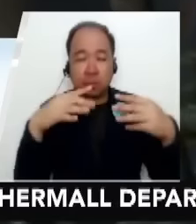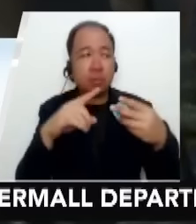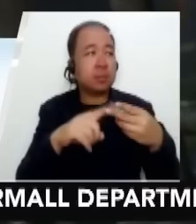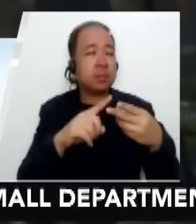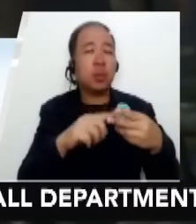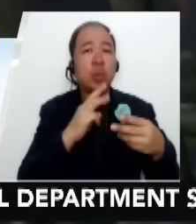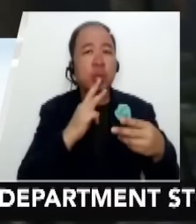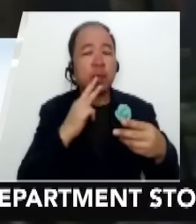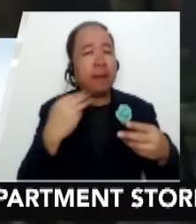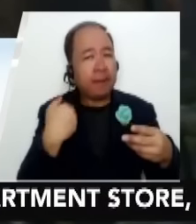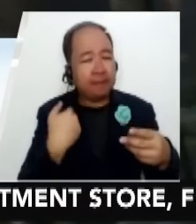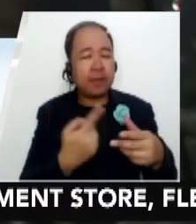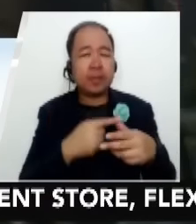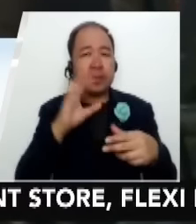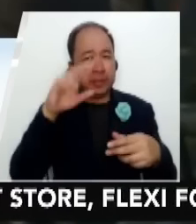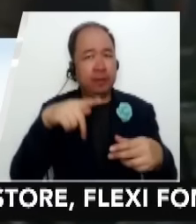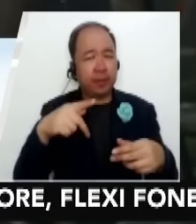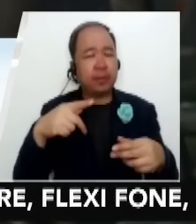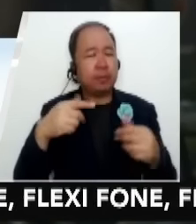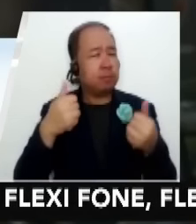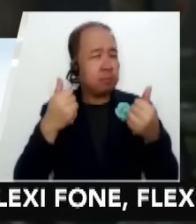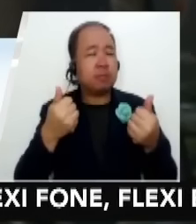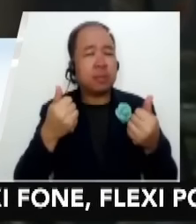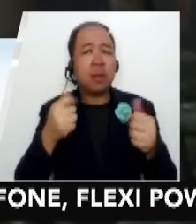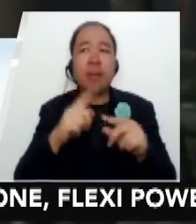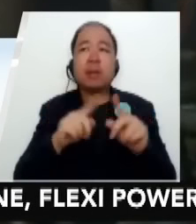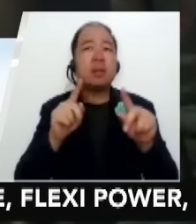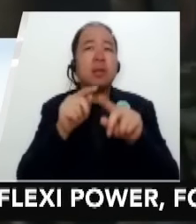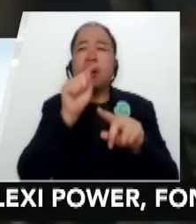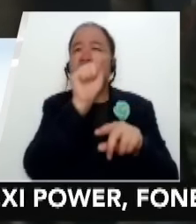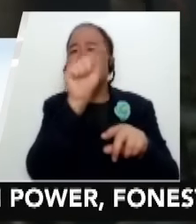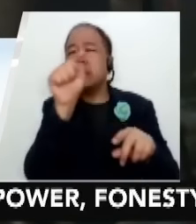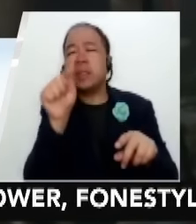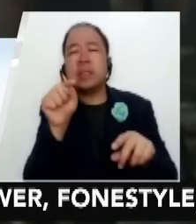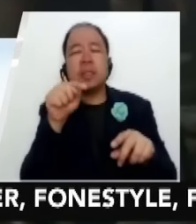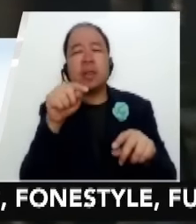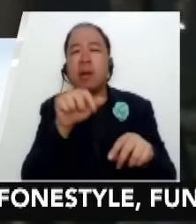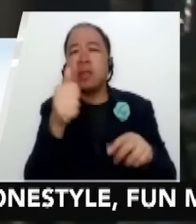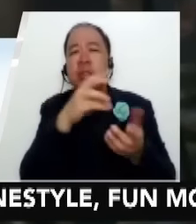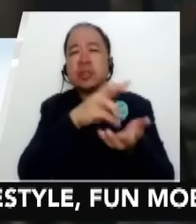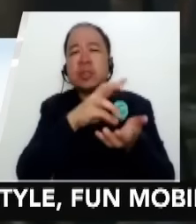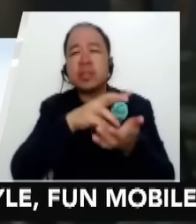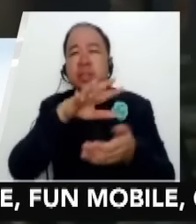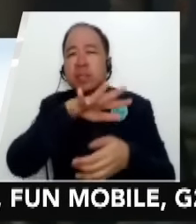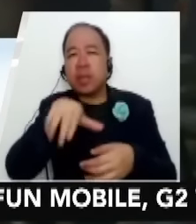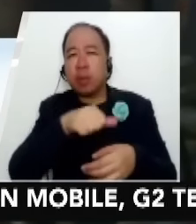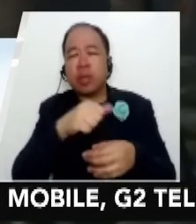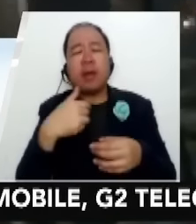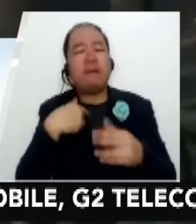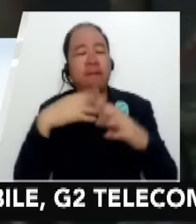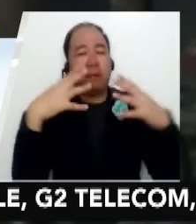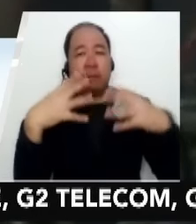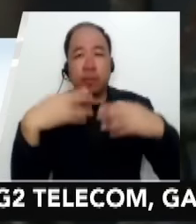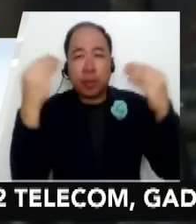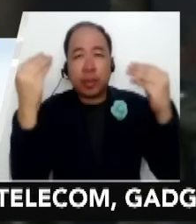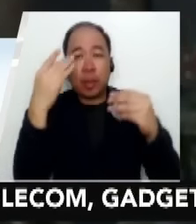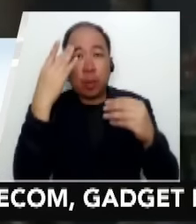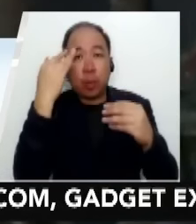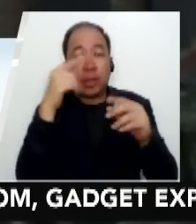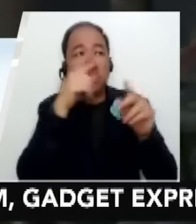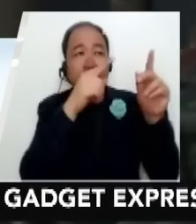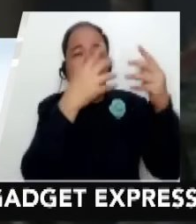parte ng Cagayan, mayroong mga mayroong brownout dahil nagtrip yung electric